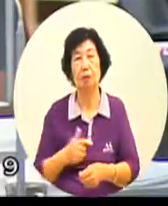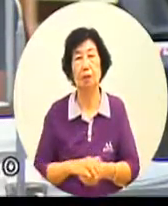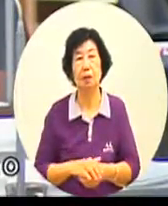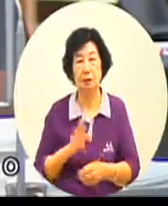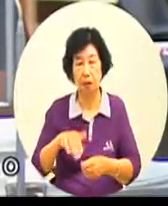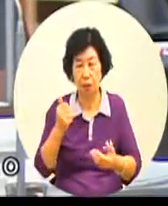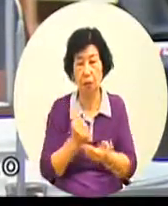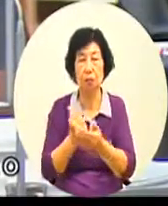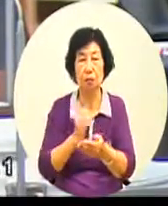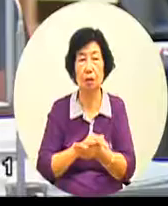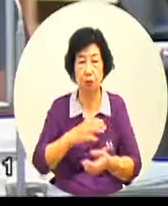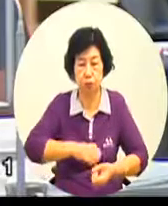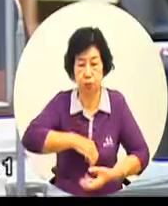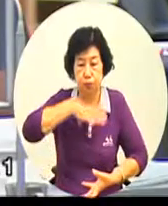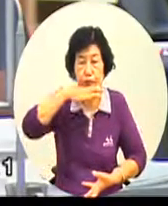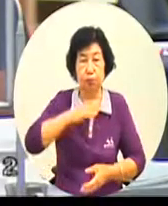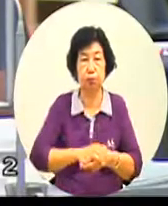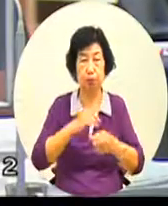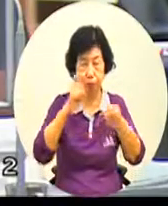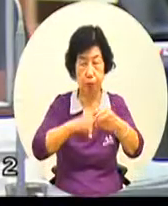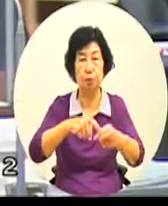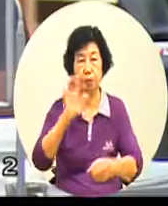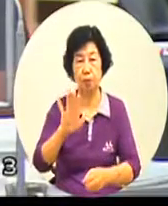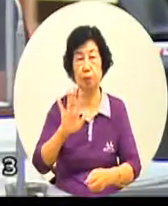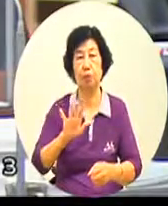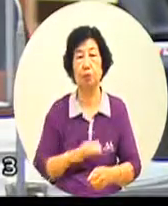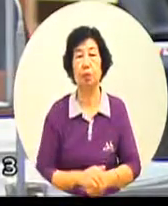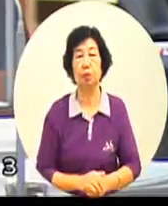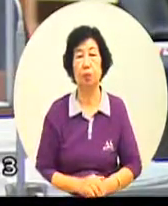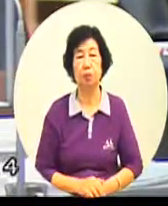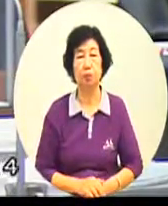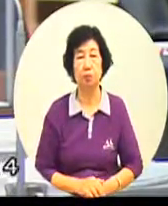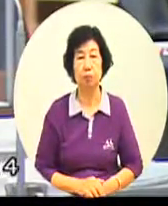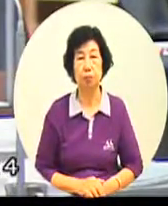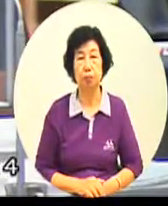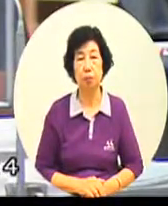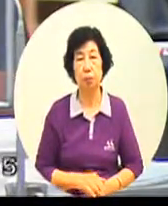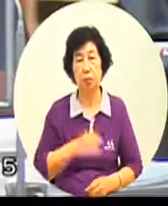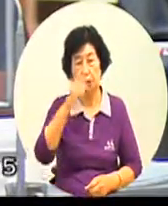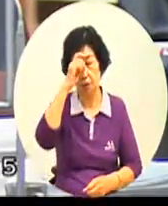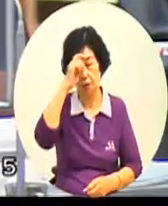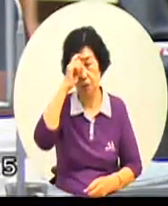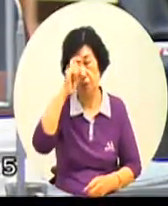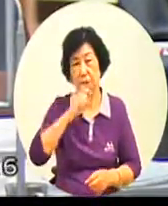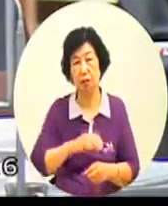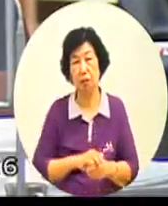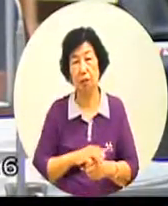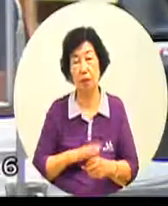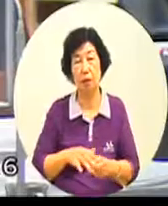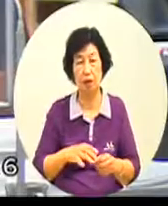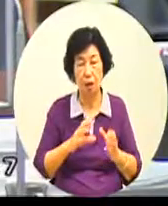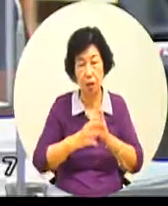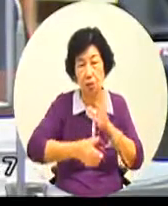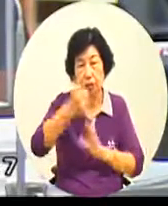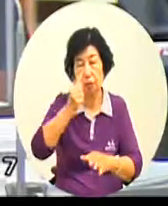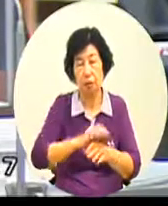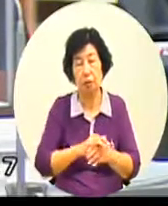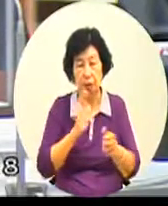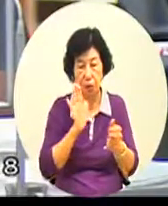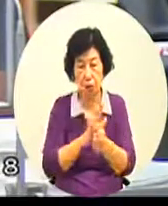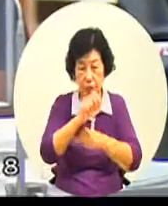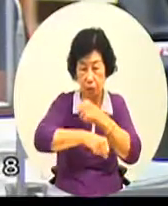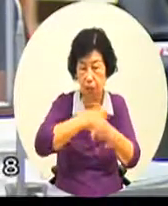们长寿的一个目标嘛。 是， 对对，所以我才一直要求说，局长，我们一定要推动老人日托的